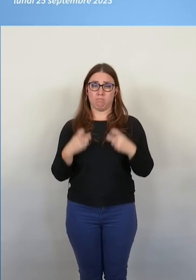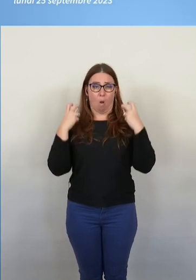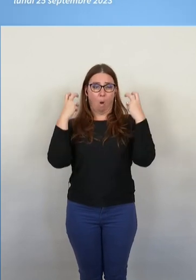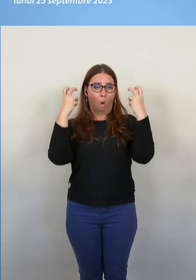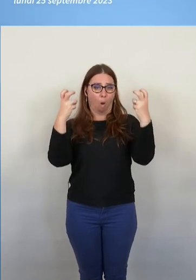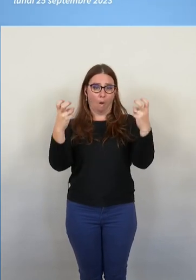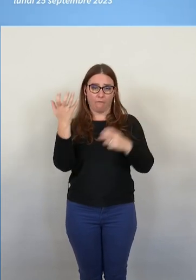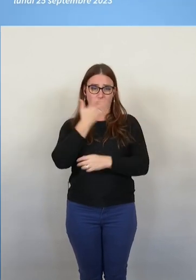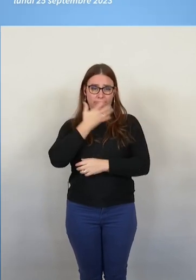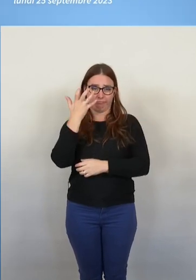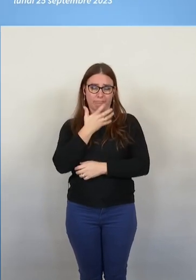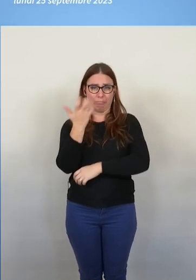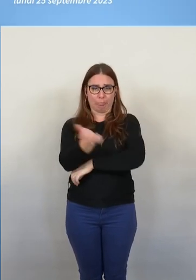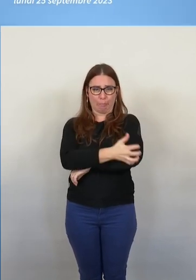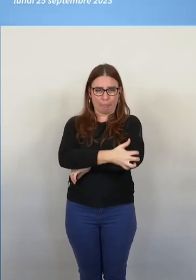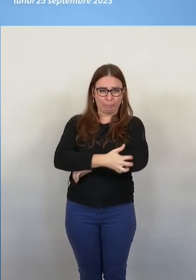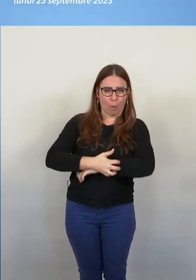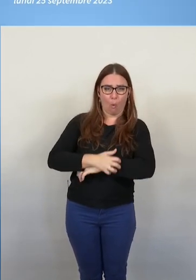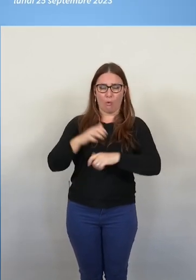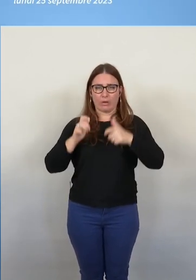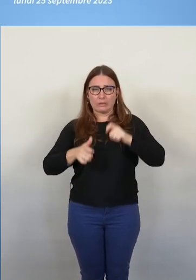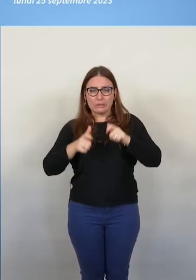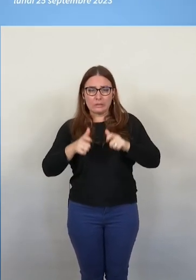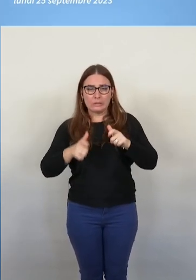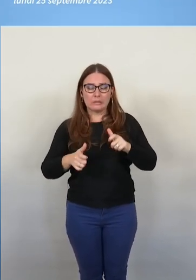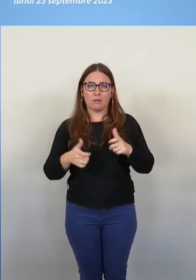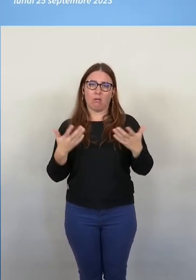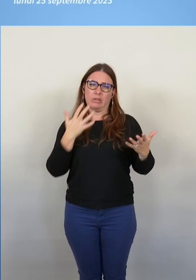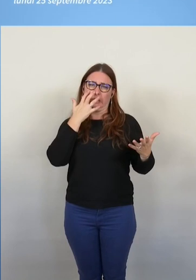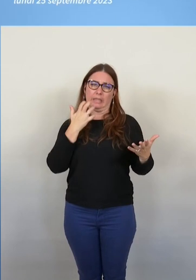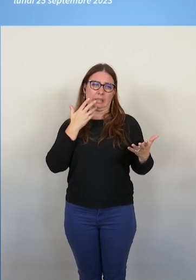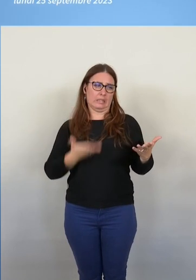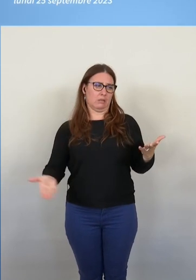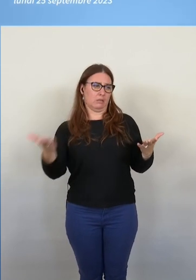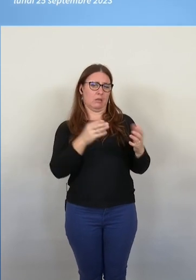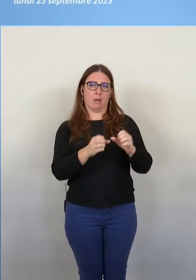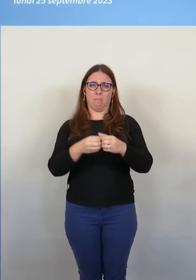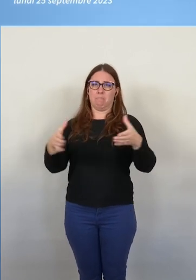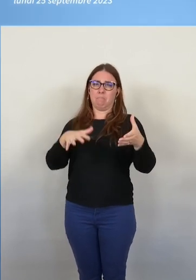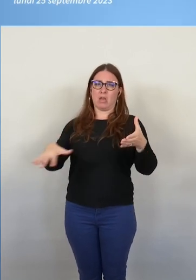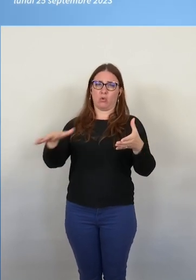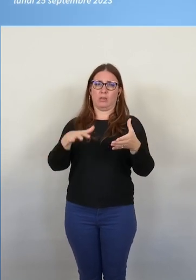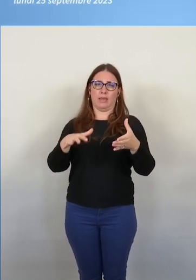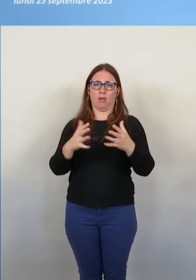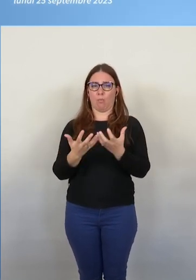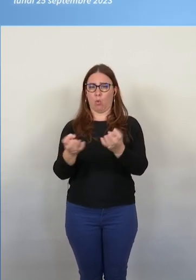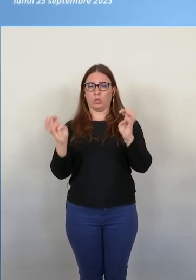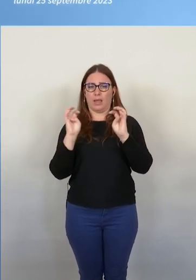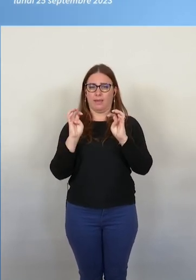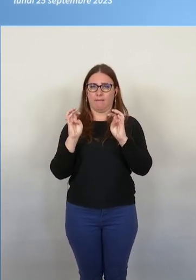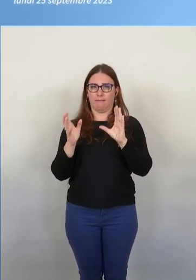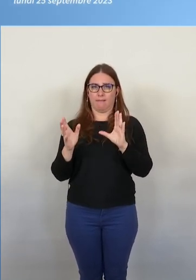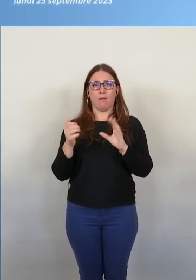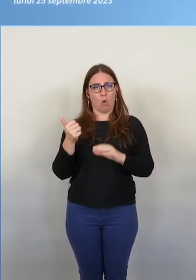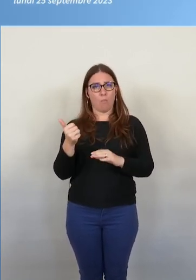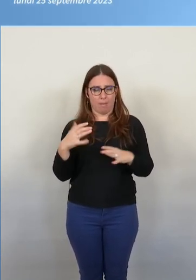d'appauvrissement et il est triste de voir que ce conseil municipal par sa majorité y participe en ayant